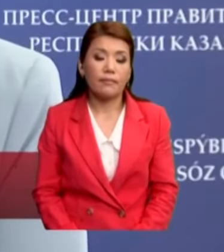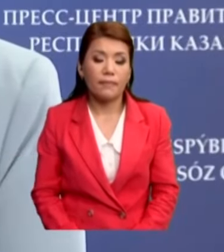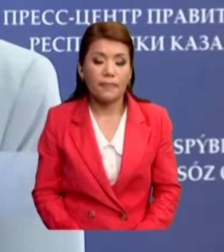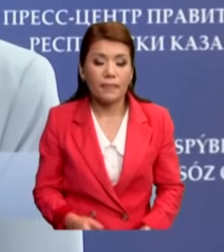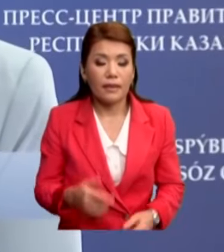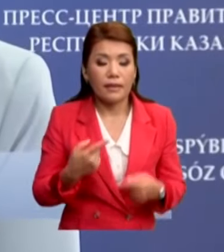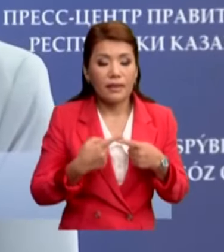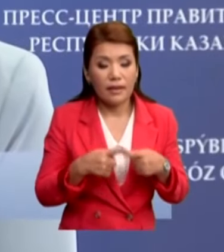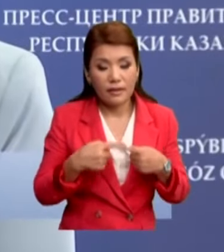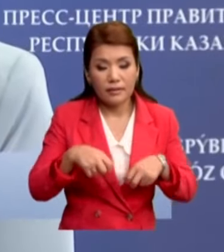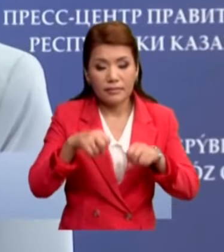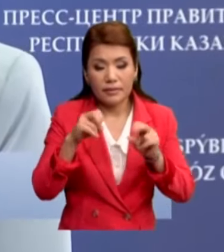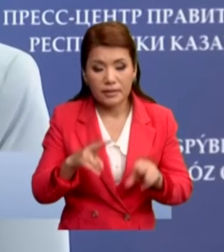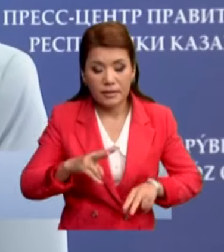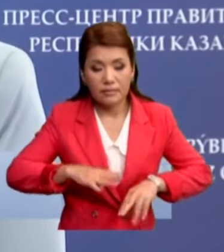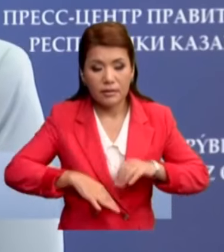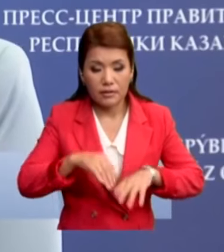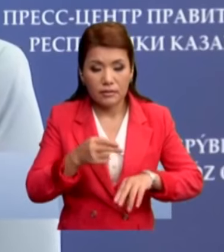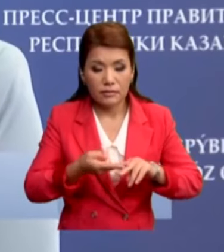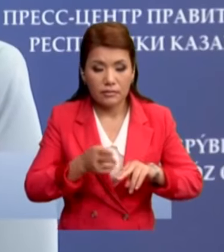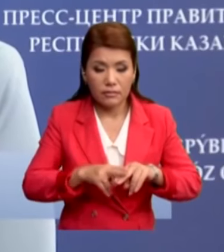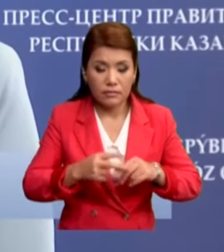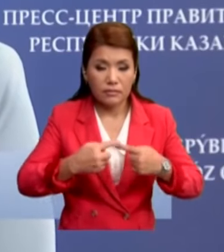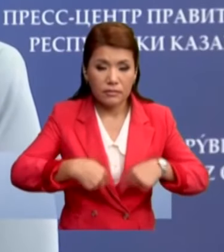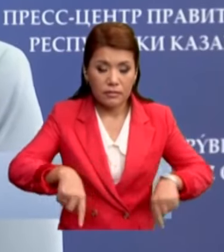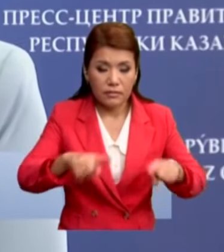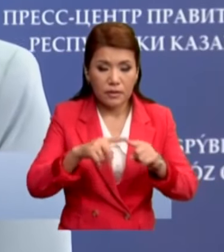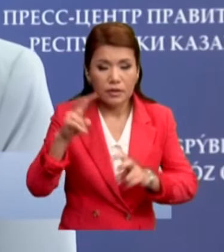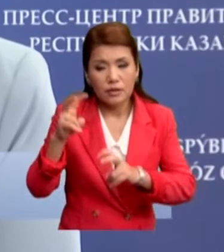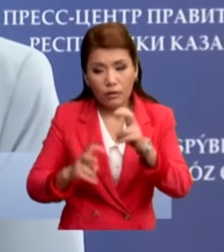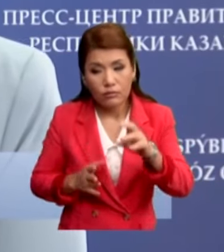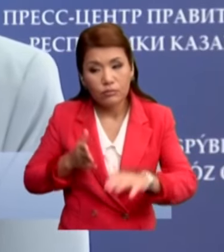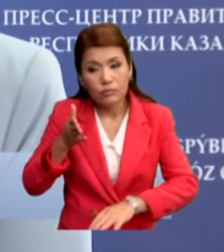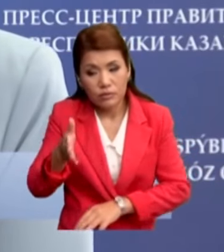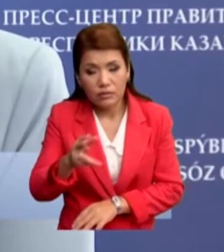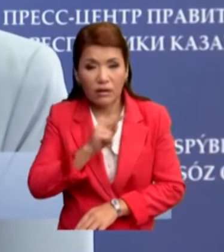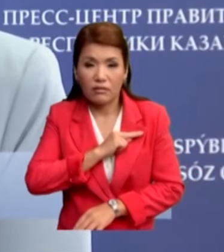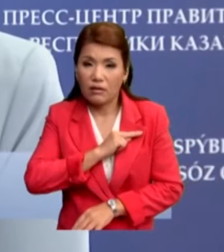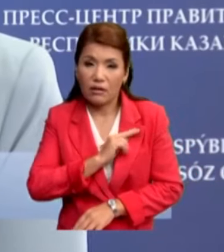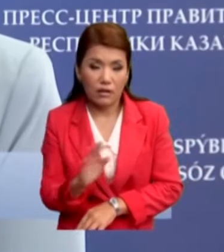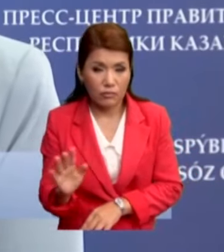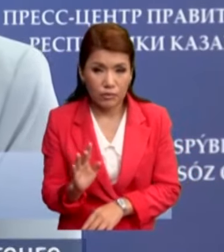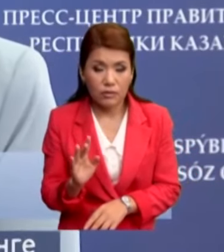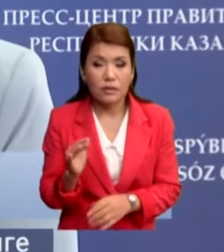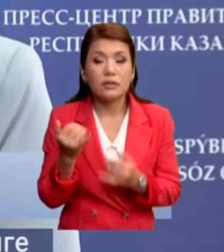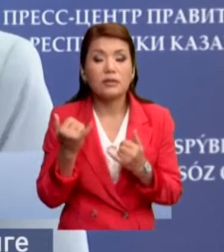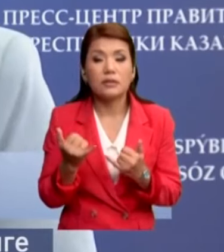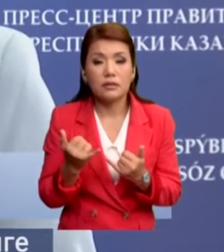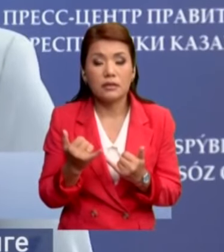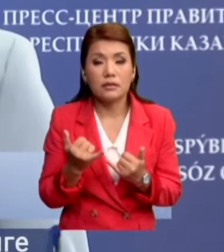Техникал кәсіби салаларына заводқа барып жұмыс істемейді. Негізі оған қазіргі